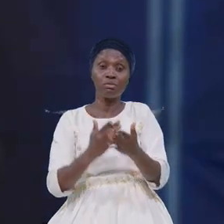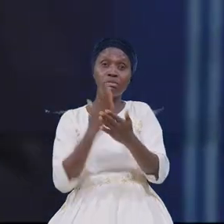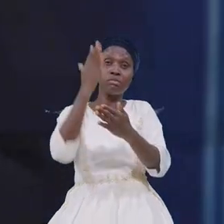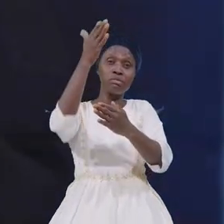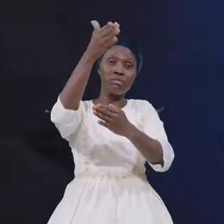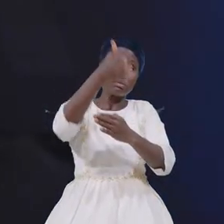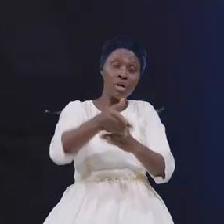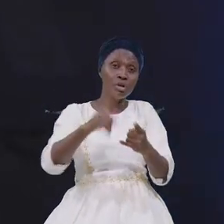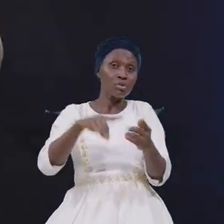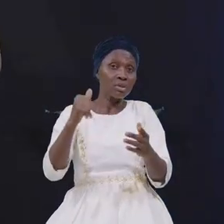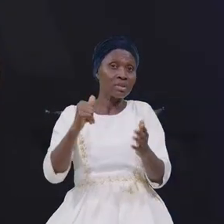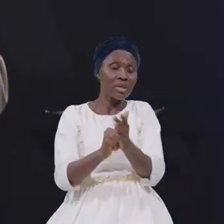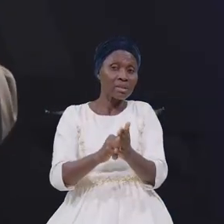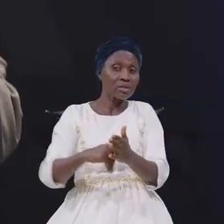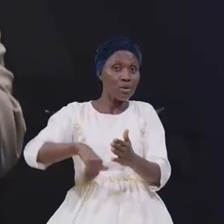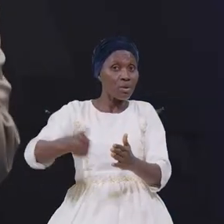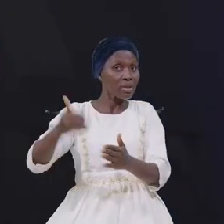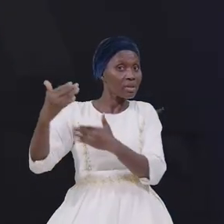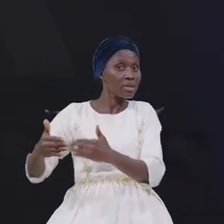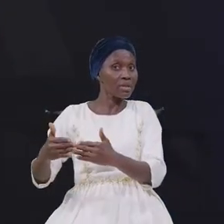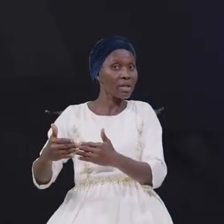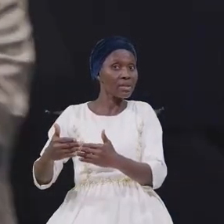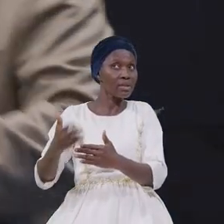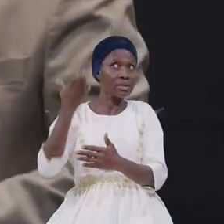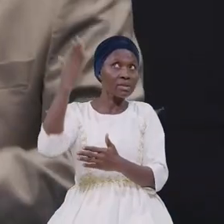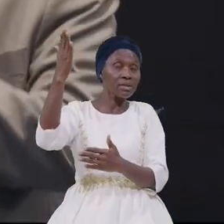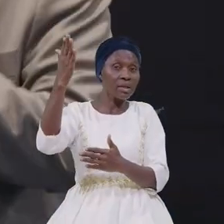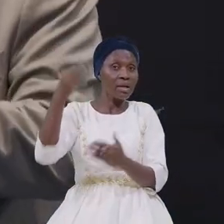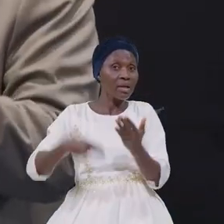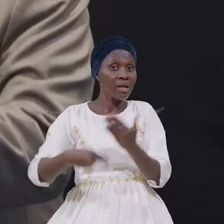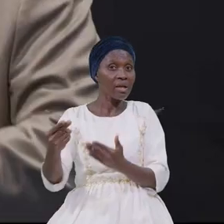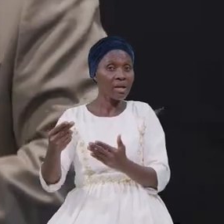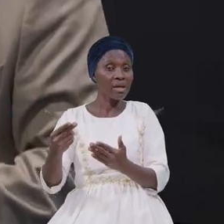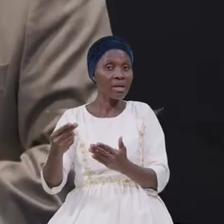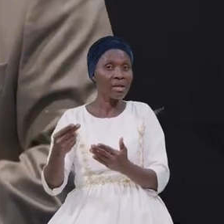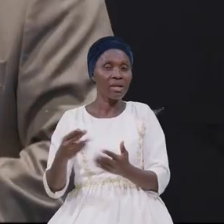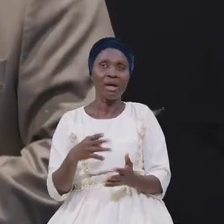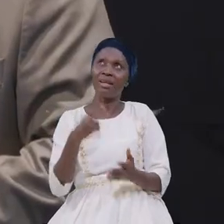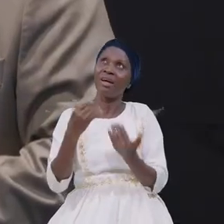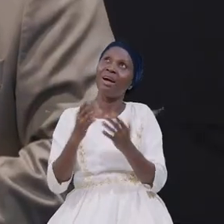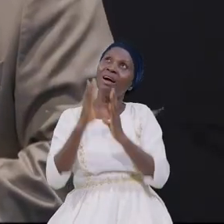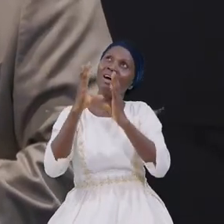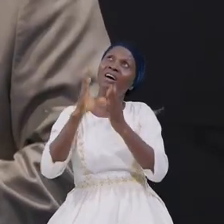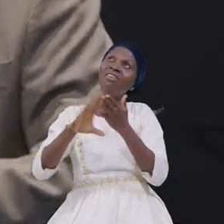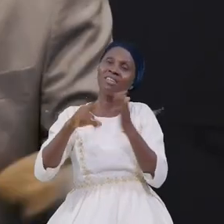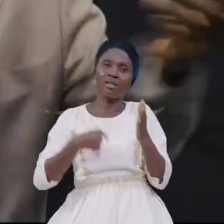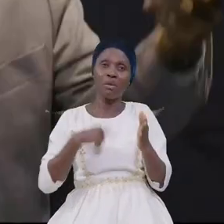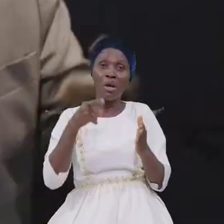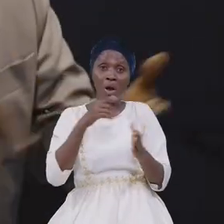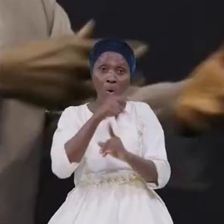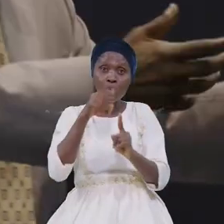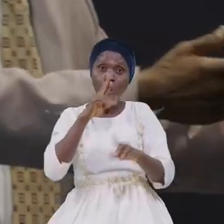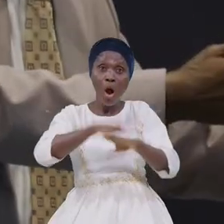Ah, je reconnais maintenant. Pardonne-moi. Tu n'as pas cherché le Seigneur quand il faut le retrouver lorsque tu étais sur